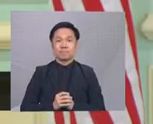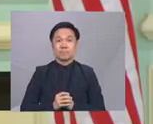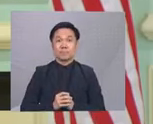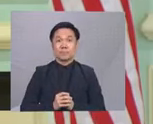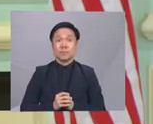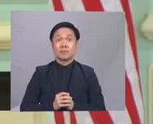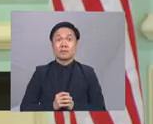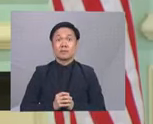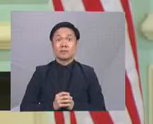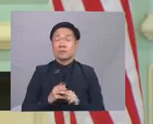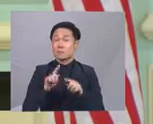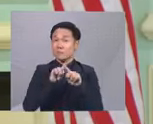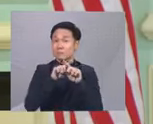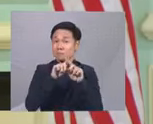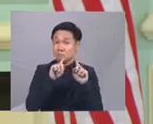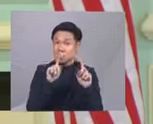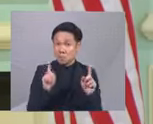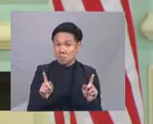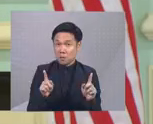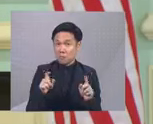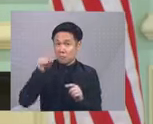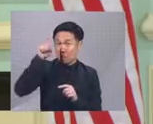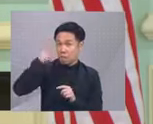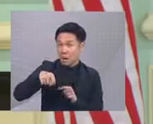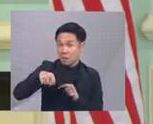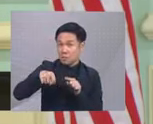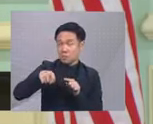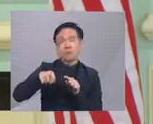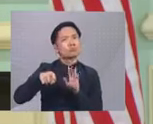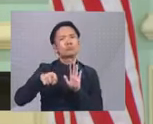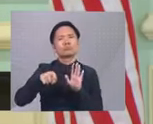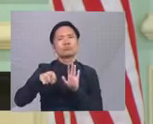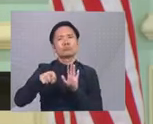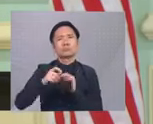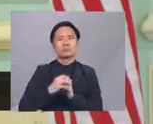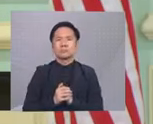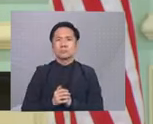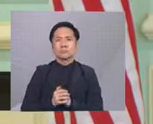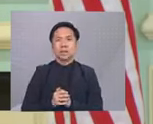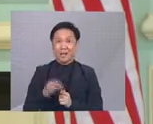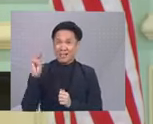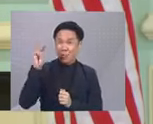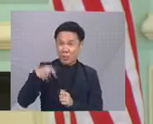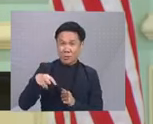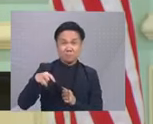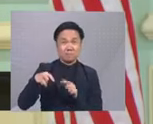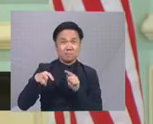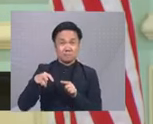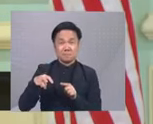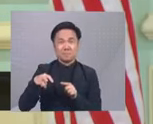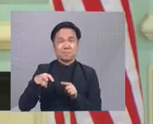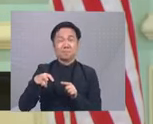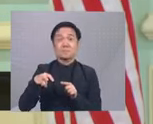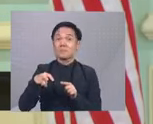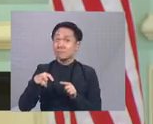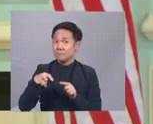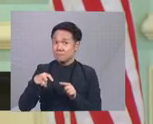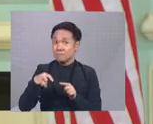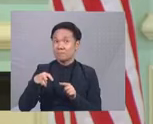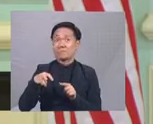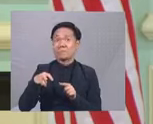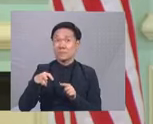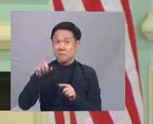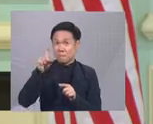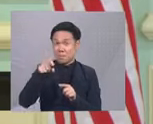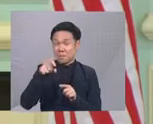Tetapi bukan sesuatu yang diwajibkan. Sebab kalau sesuatu yang diwajibkan, mesti dia terdapat di